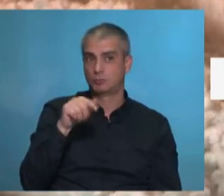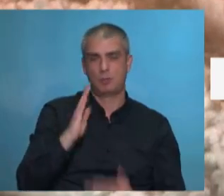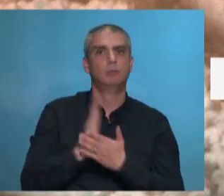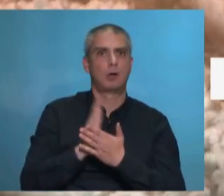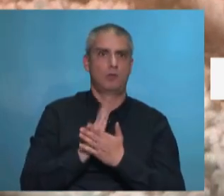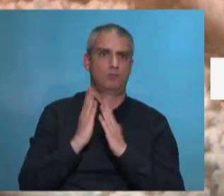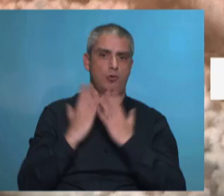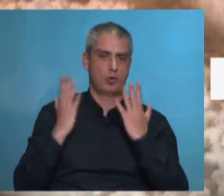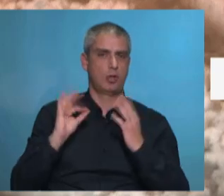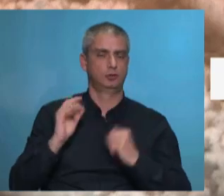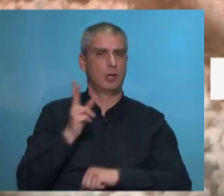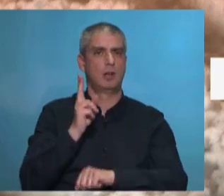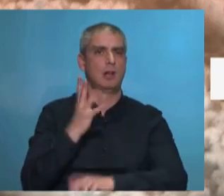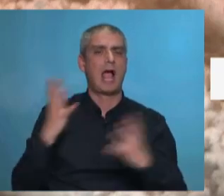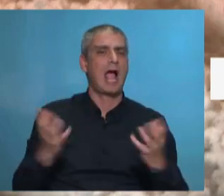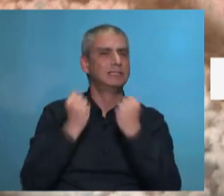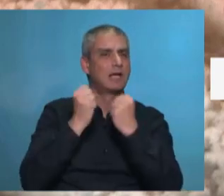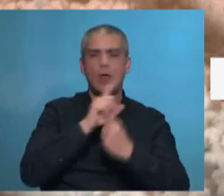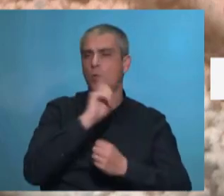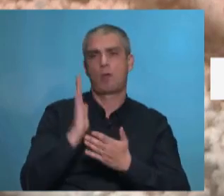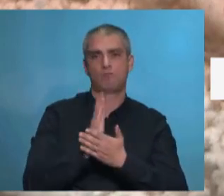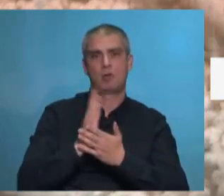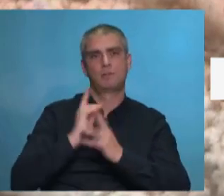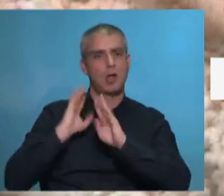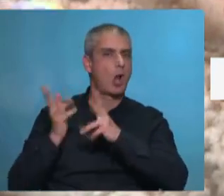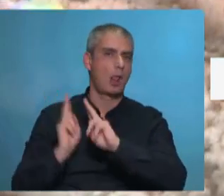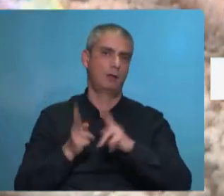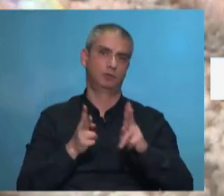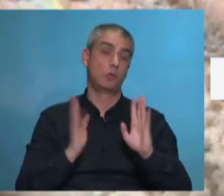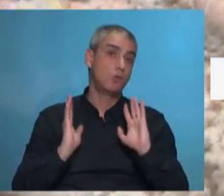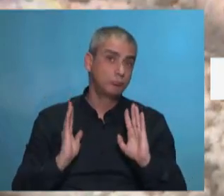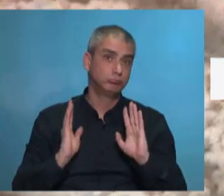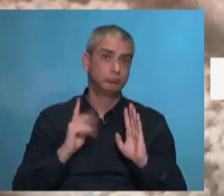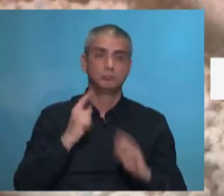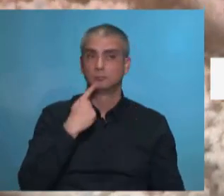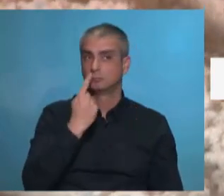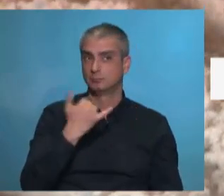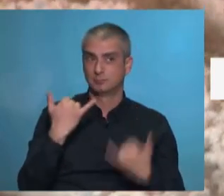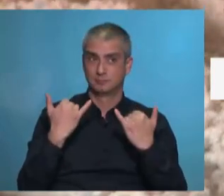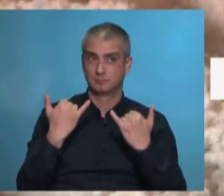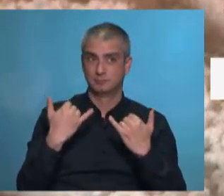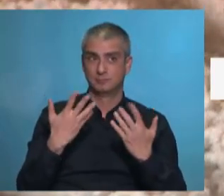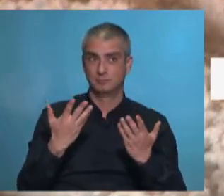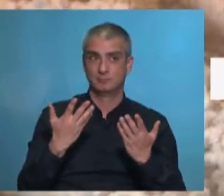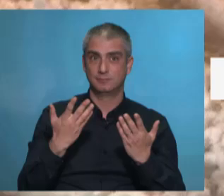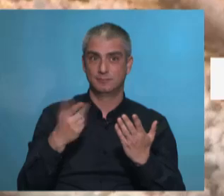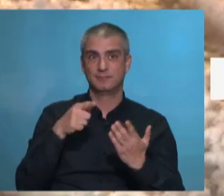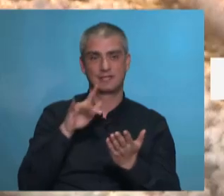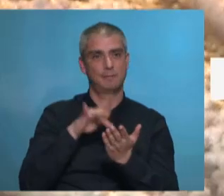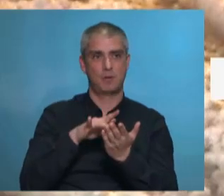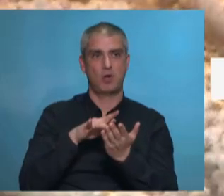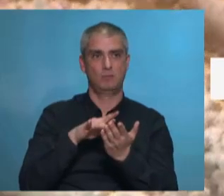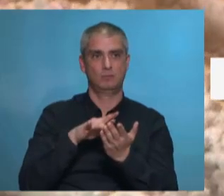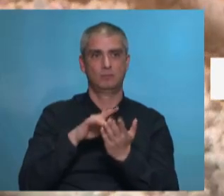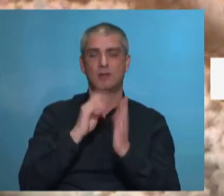גדולה של כוחות ההצלה, כולם מוכנים לכל תרחיש שלא יהיה, ומילה על היום שאחרי, זה המקום לקרוא